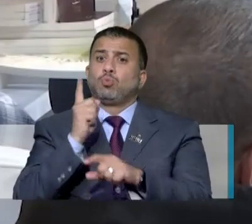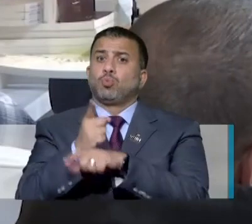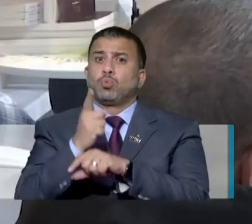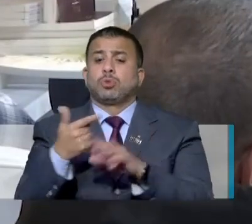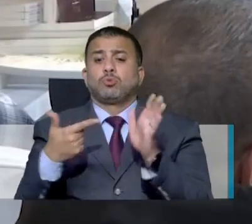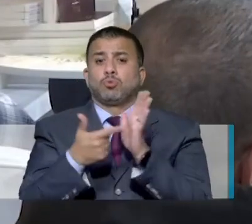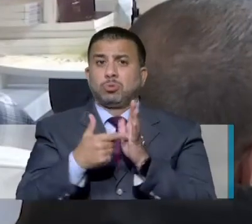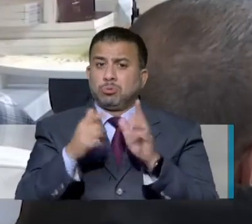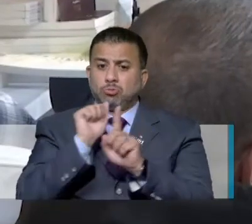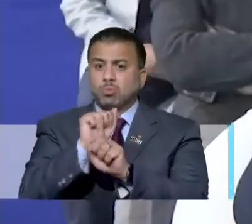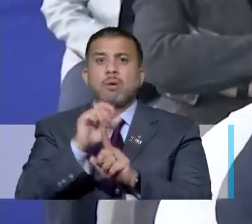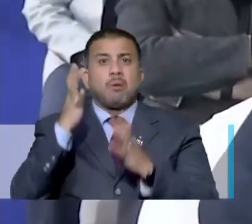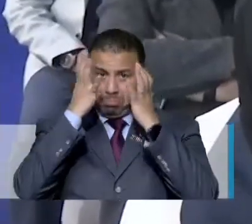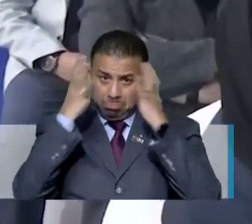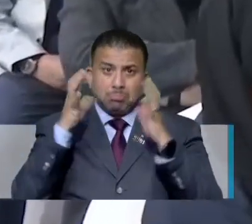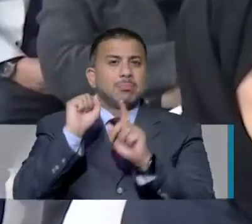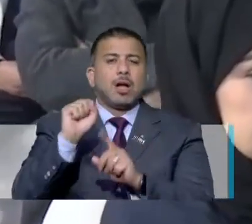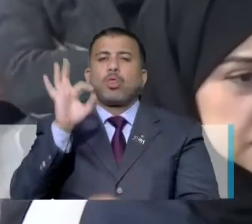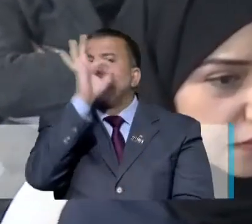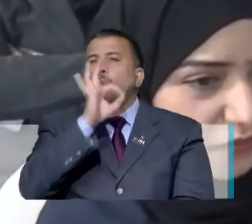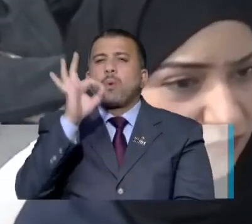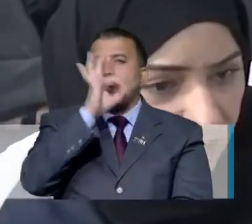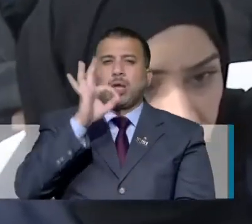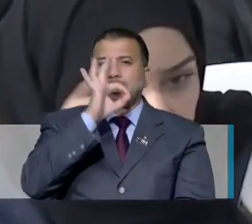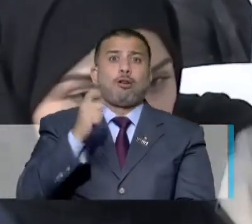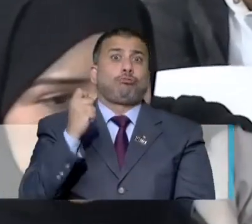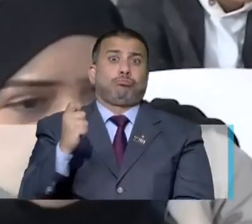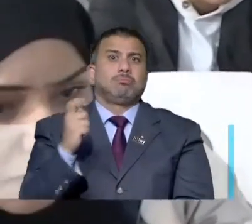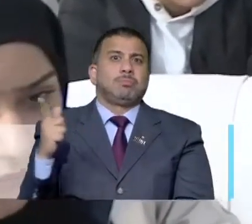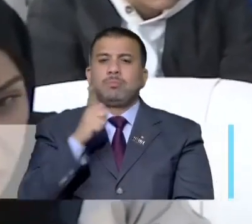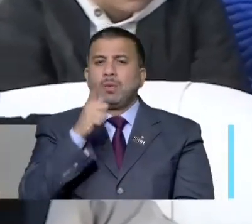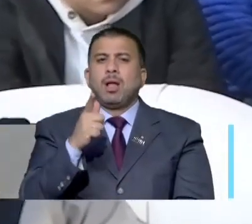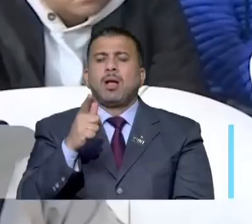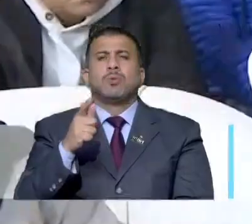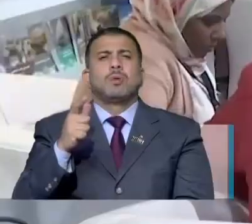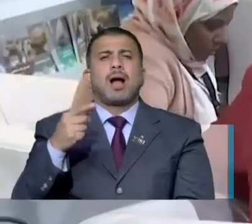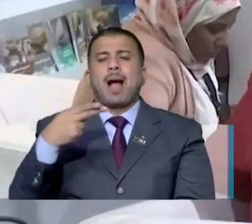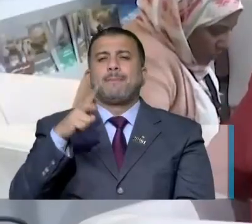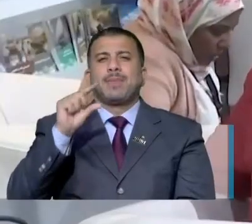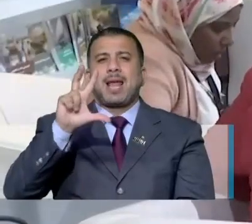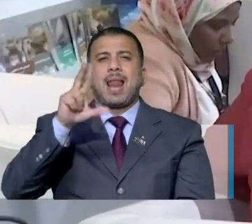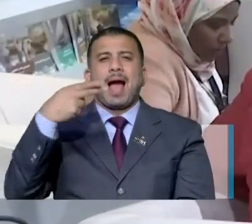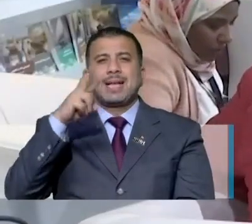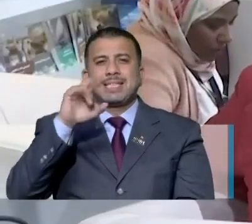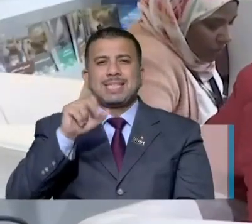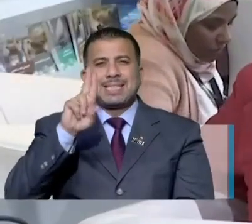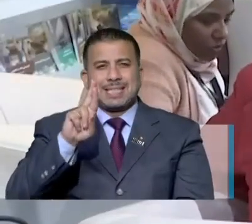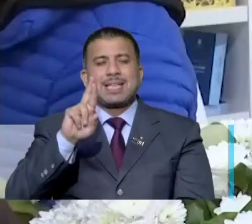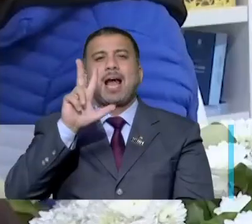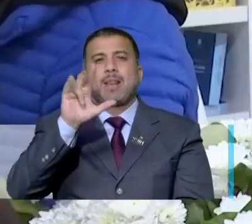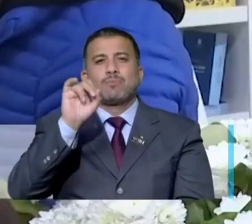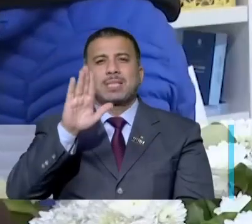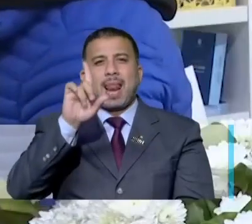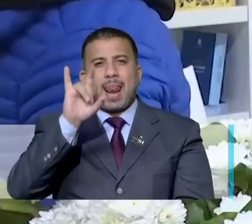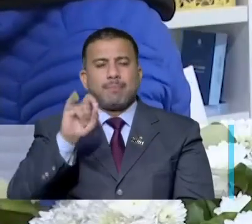الأكاديميين المتخصصين في التراث، وحضرها سعادة الدكتور عبد العزيز المسلم رئيس المعهد. اليوم